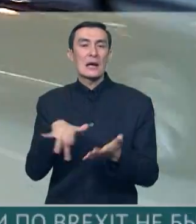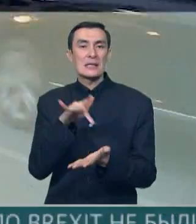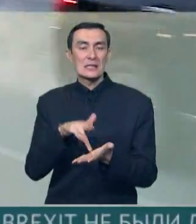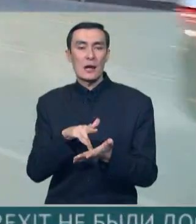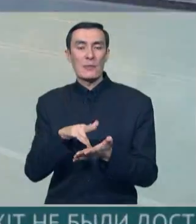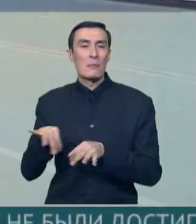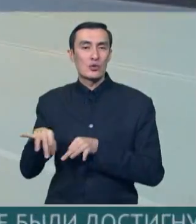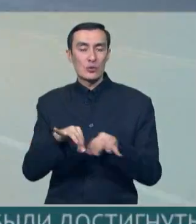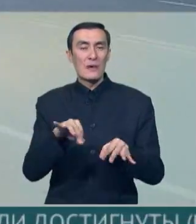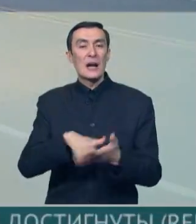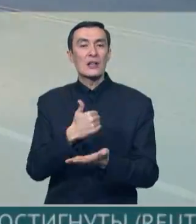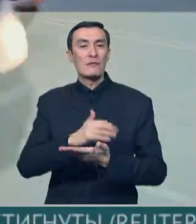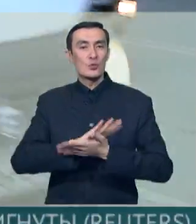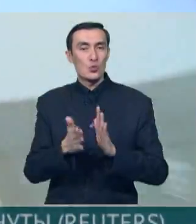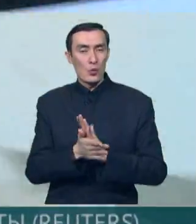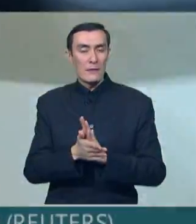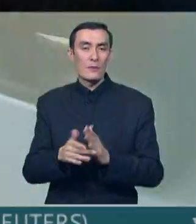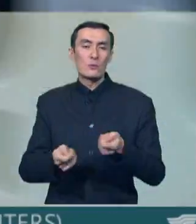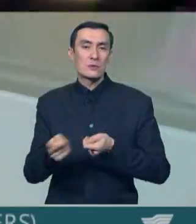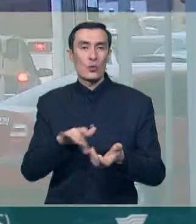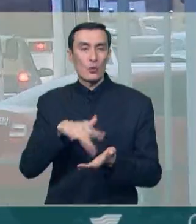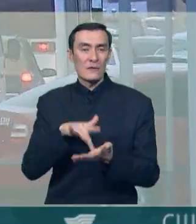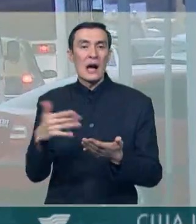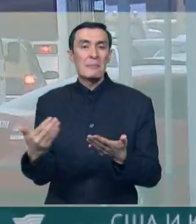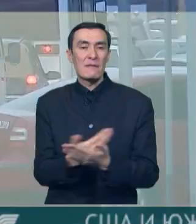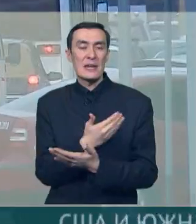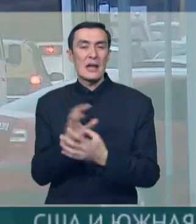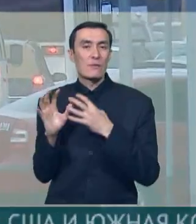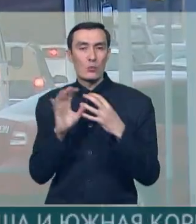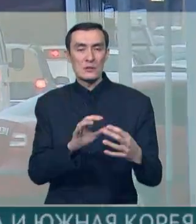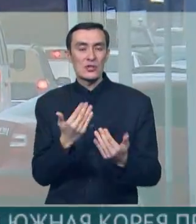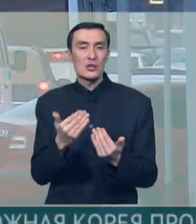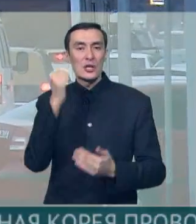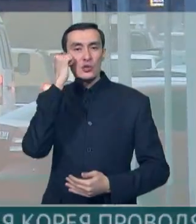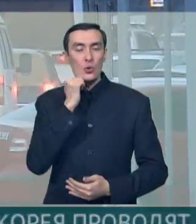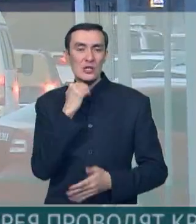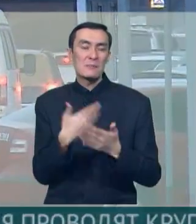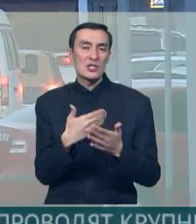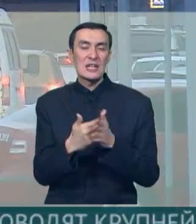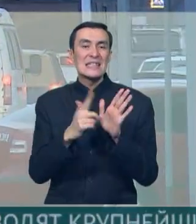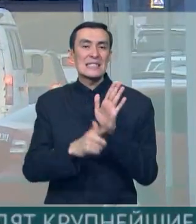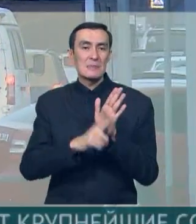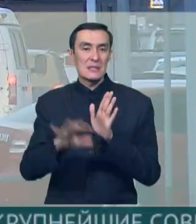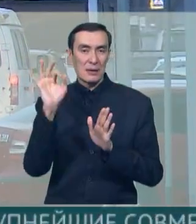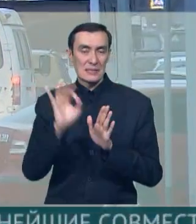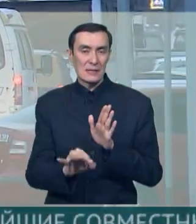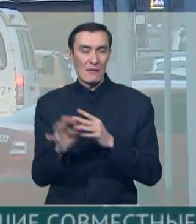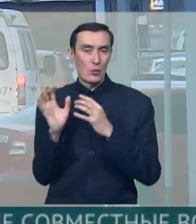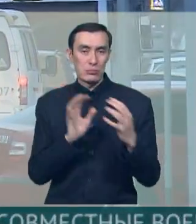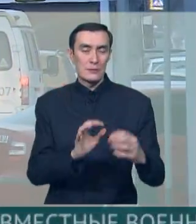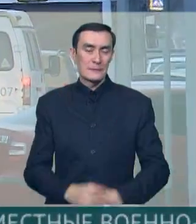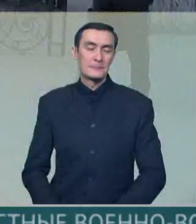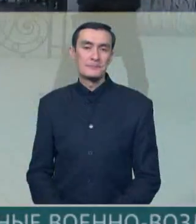маршрутах. Главное условие властей города – обновление автопарка. Сегодня его изношенность составляет почти 70%.